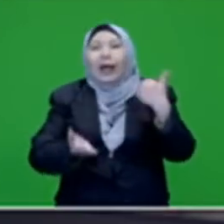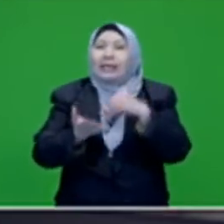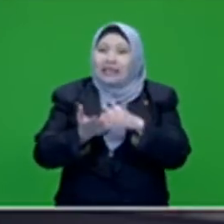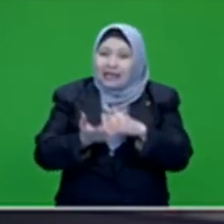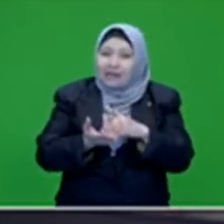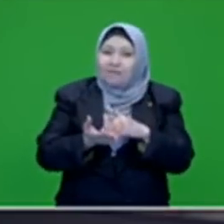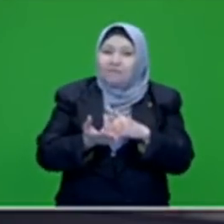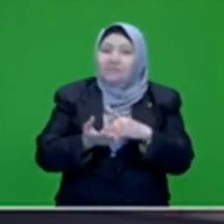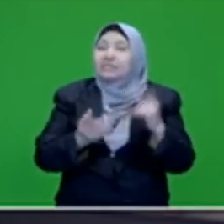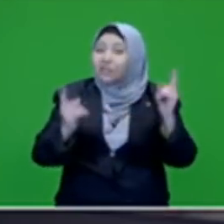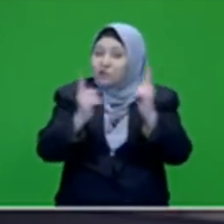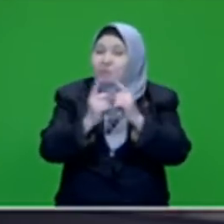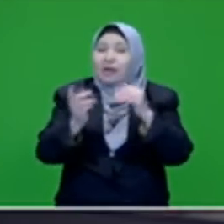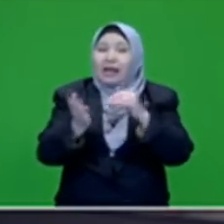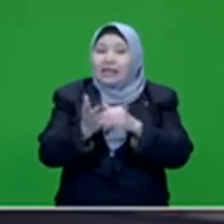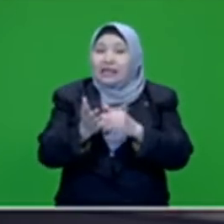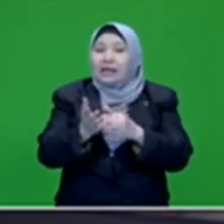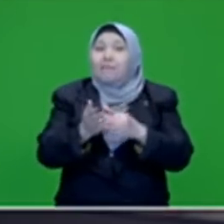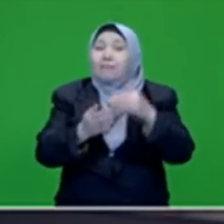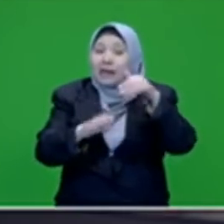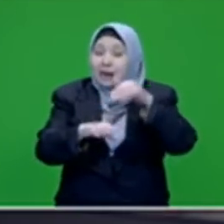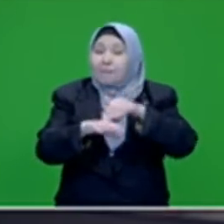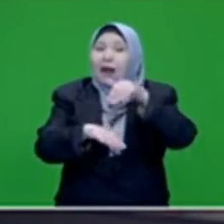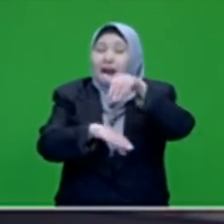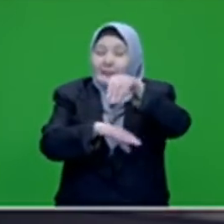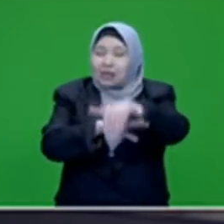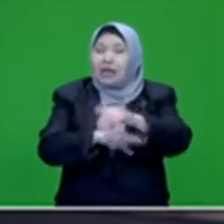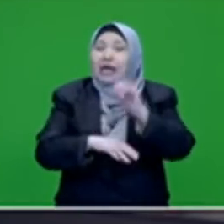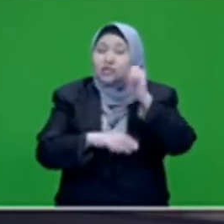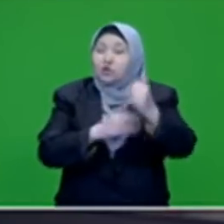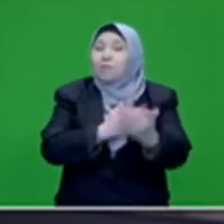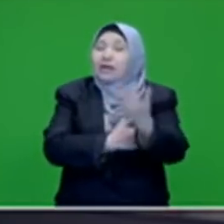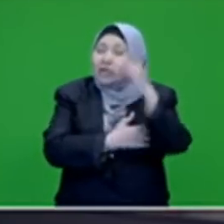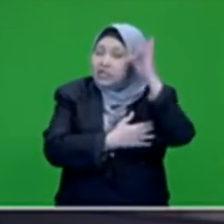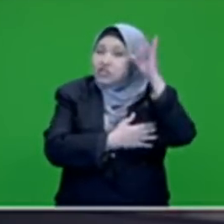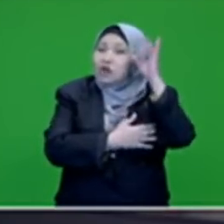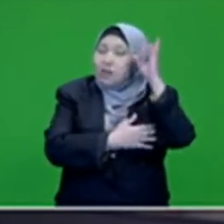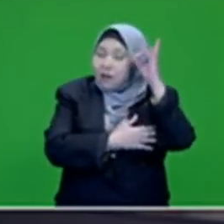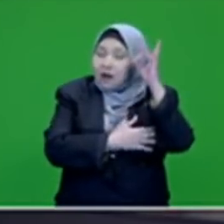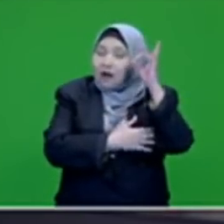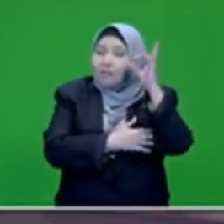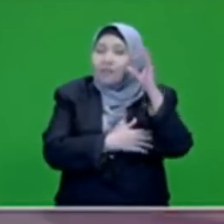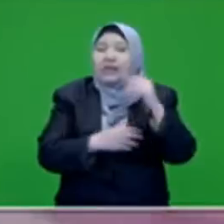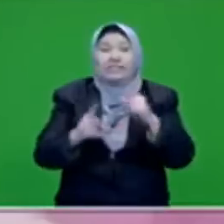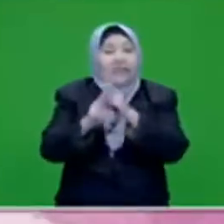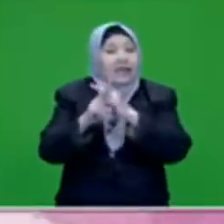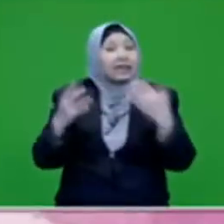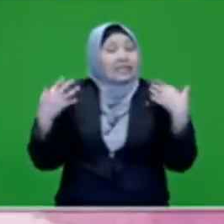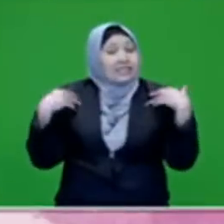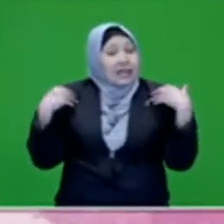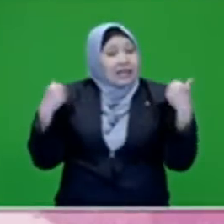Dan kita akan bertemu siaran ulangan pada malam ini, pada esok pagi, insyaAllah. Jaga kesihatan, jaga